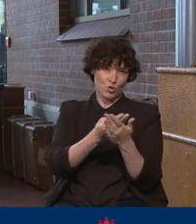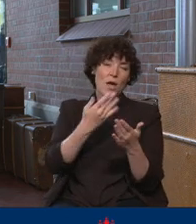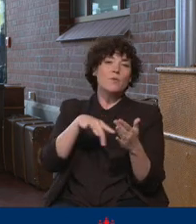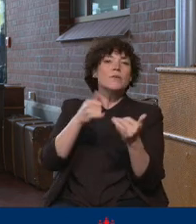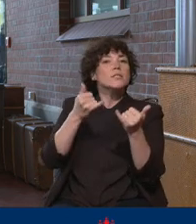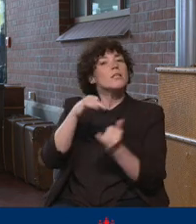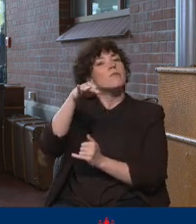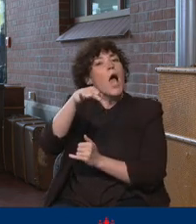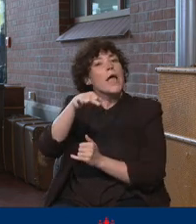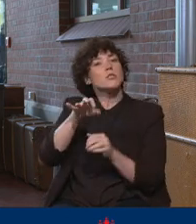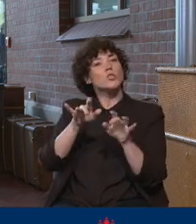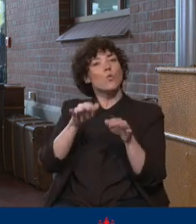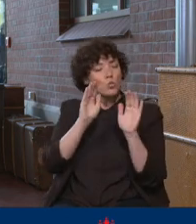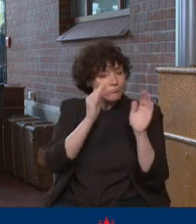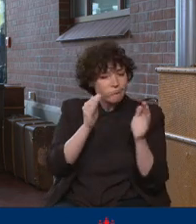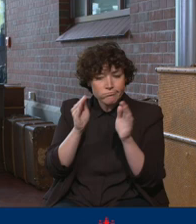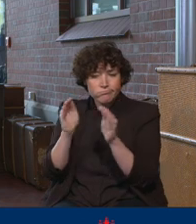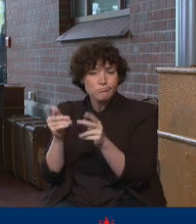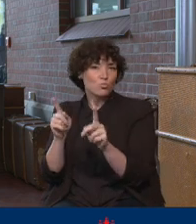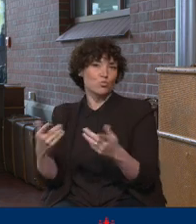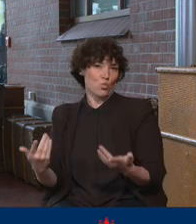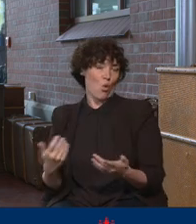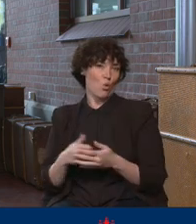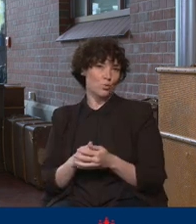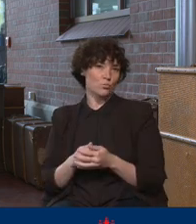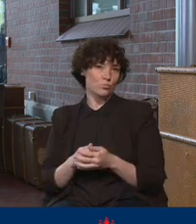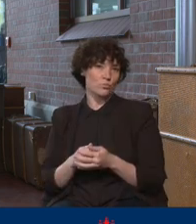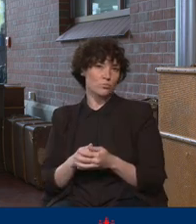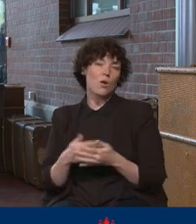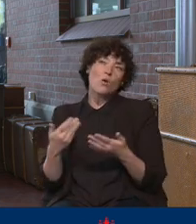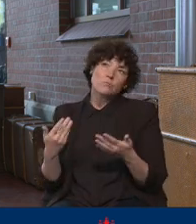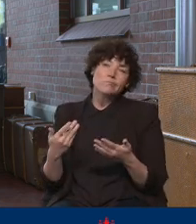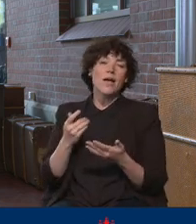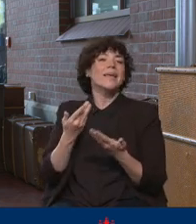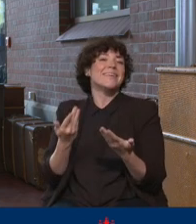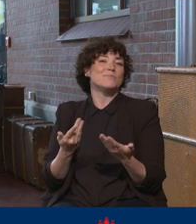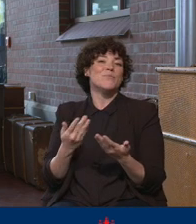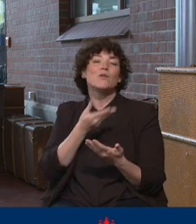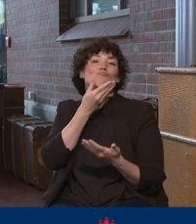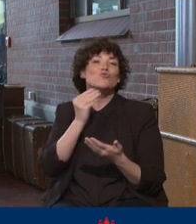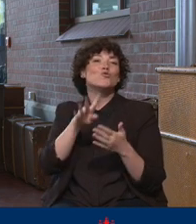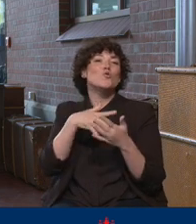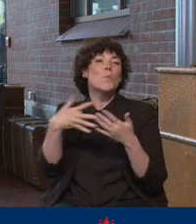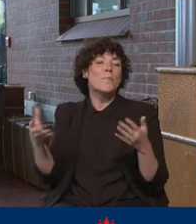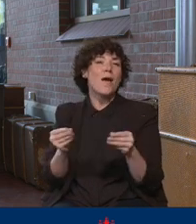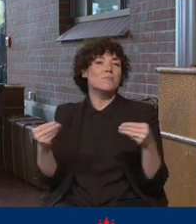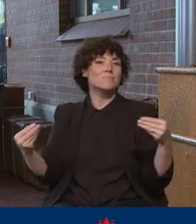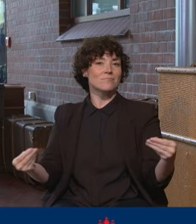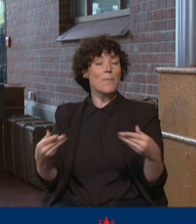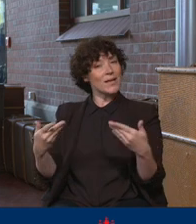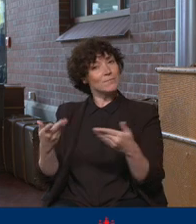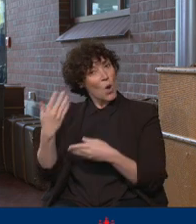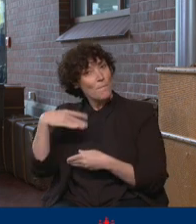jetzt beschäftigen sollten und dann gibt es nicht nur schöne pläne sondern es gibt an manchen stellen schon etwas